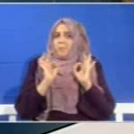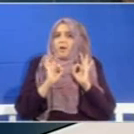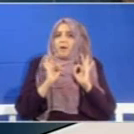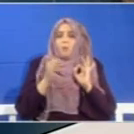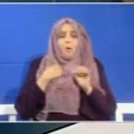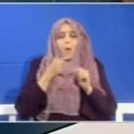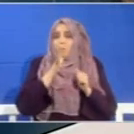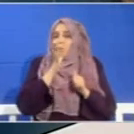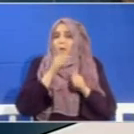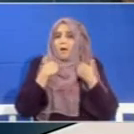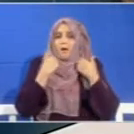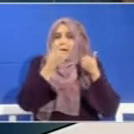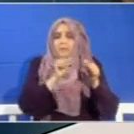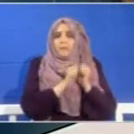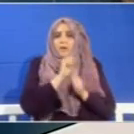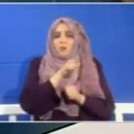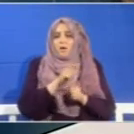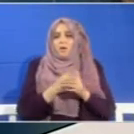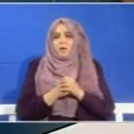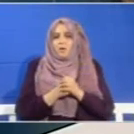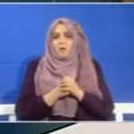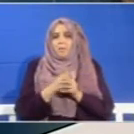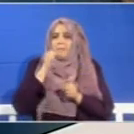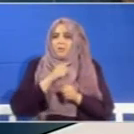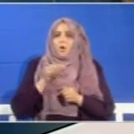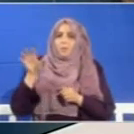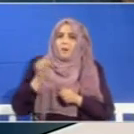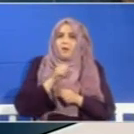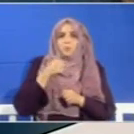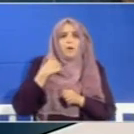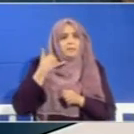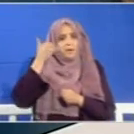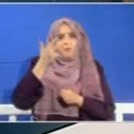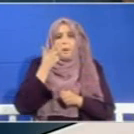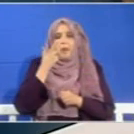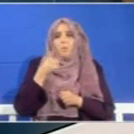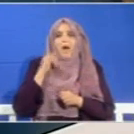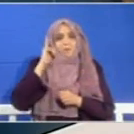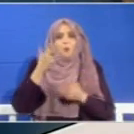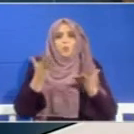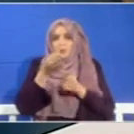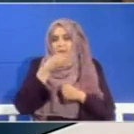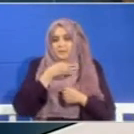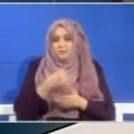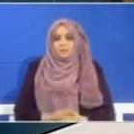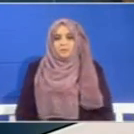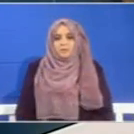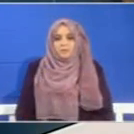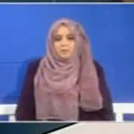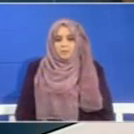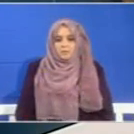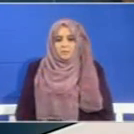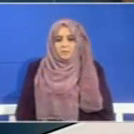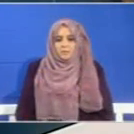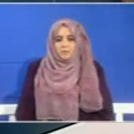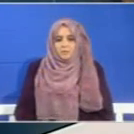نقعدش معاك. قلت له ذوك أرواح ذوك جيت تديني ولا نعيط لبابا ونقول له وش قلت لي. نعم. بعد